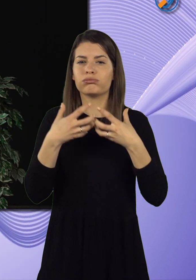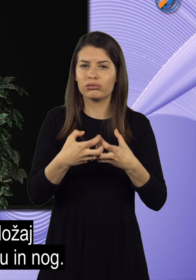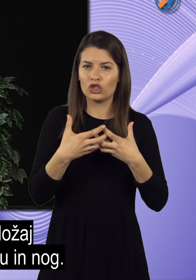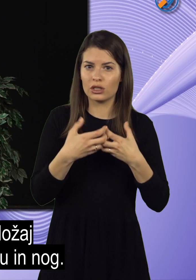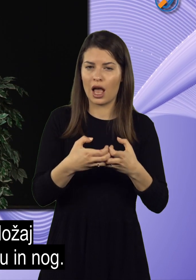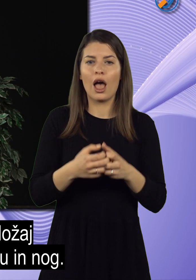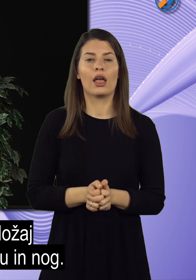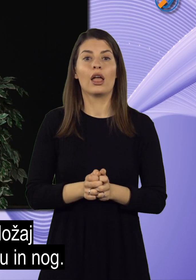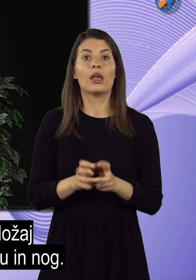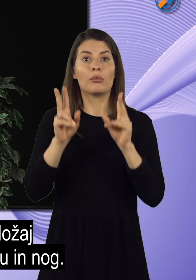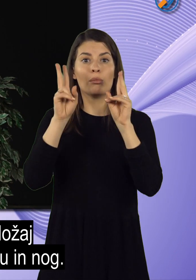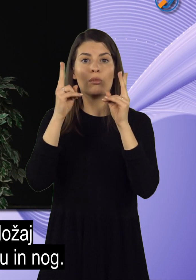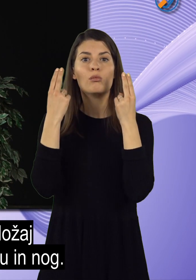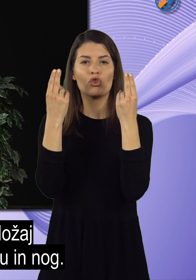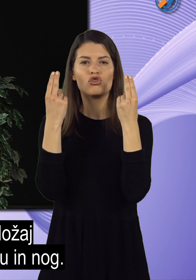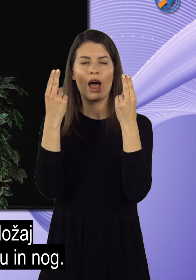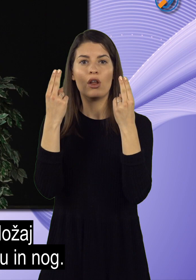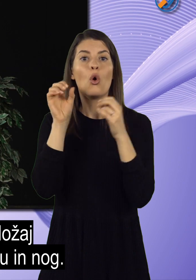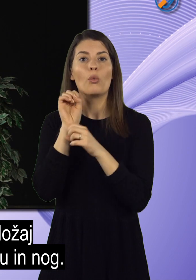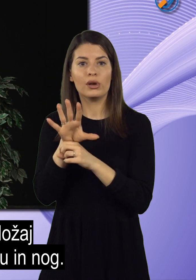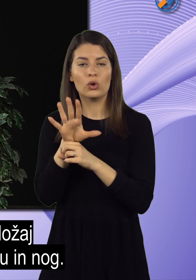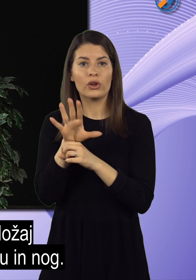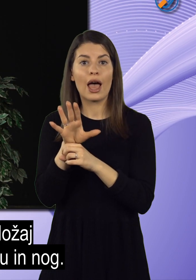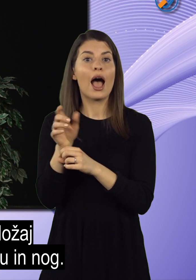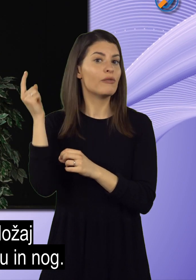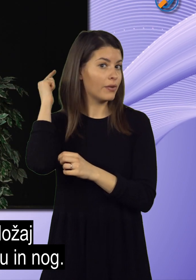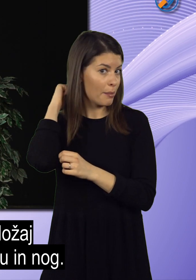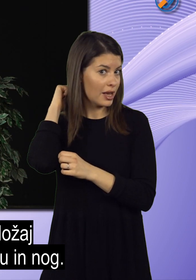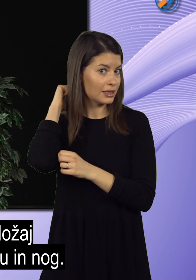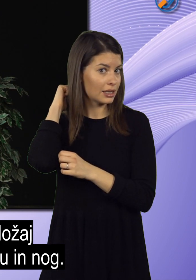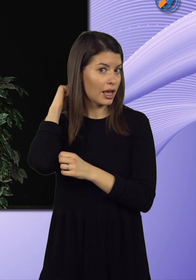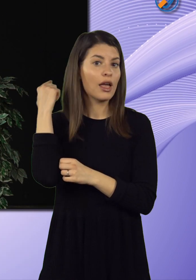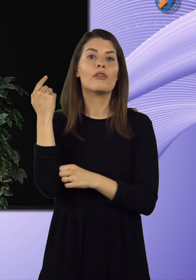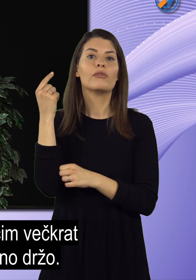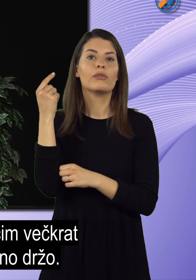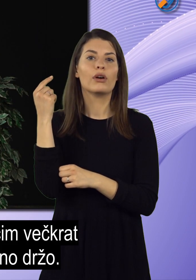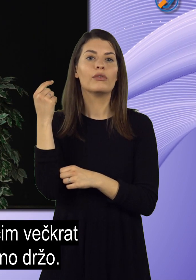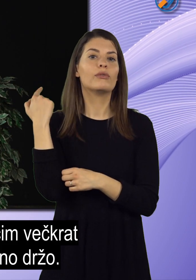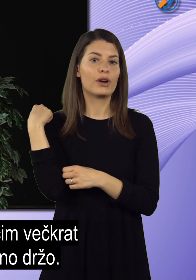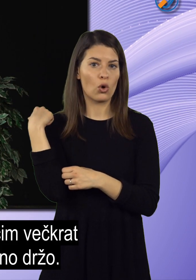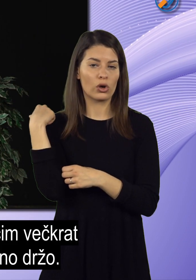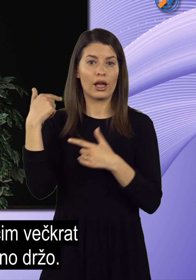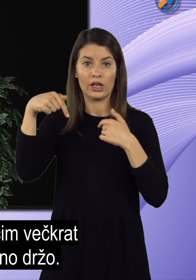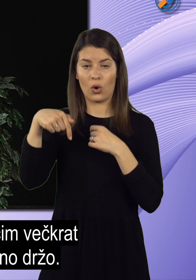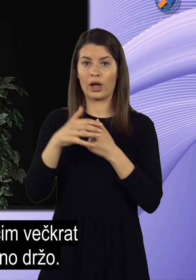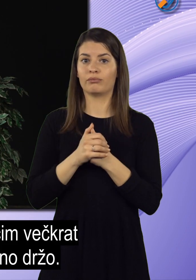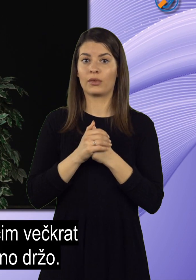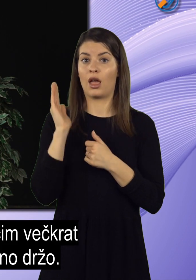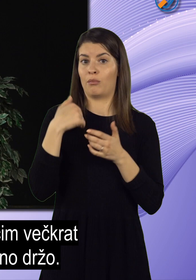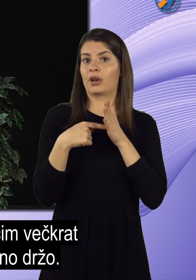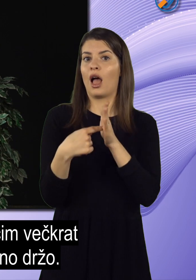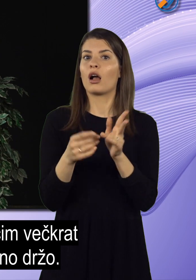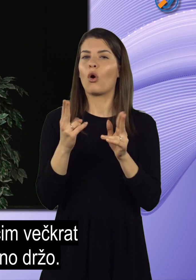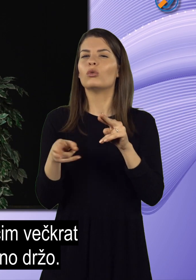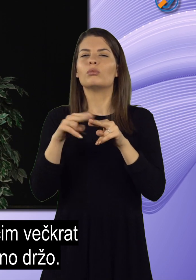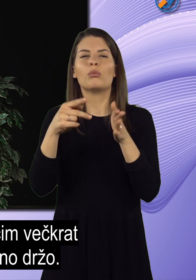muskulature in močan vpliv na položaj ramenskega obroča, vratu in nog. Predstavila bom, kako se čim večkrat na